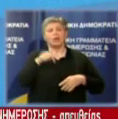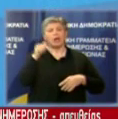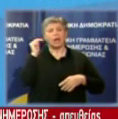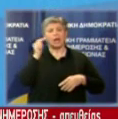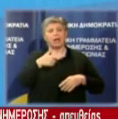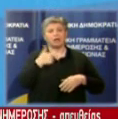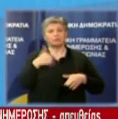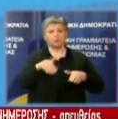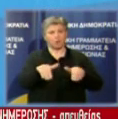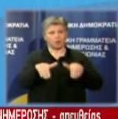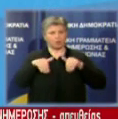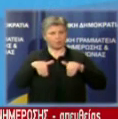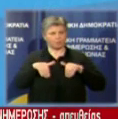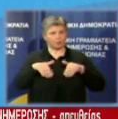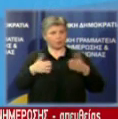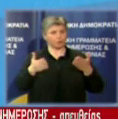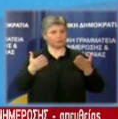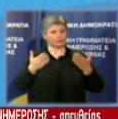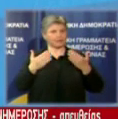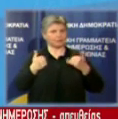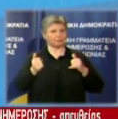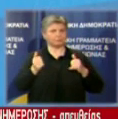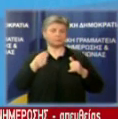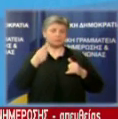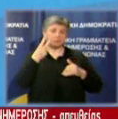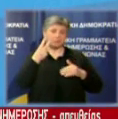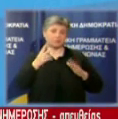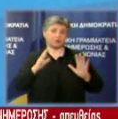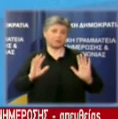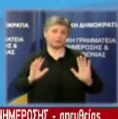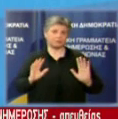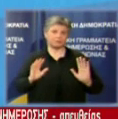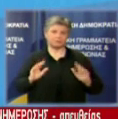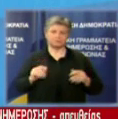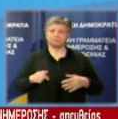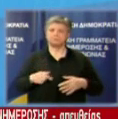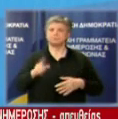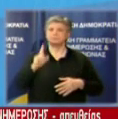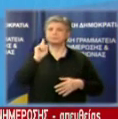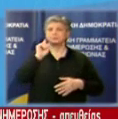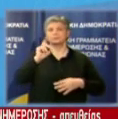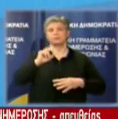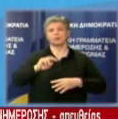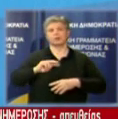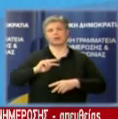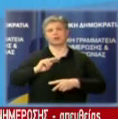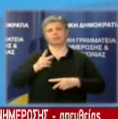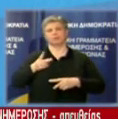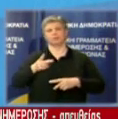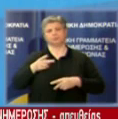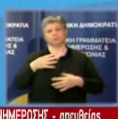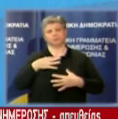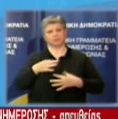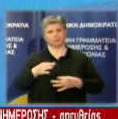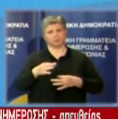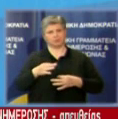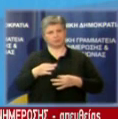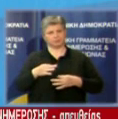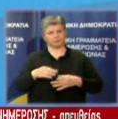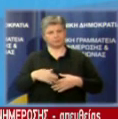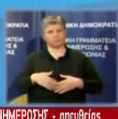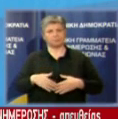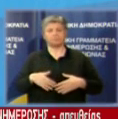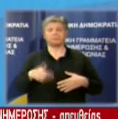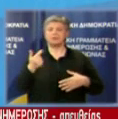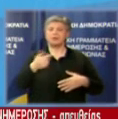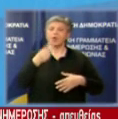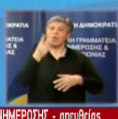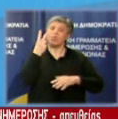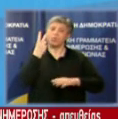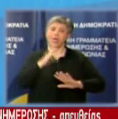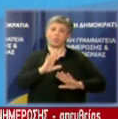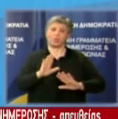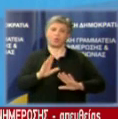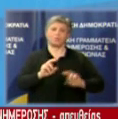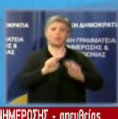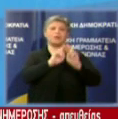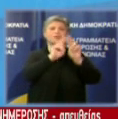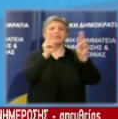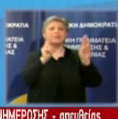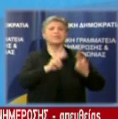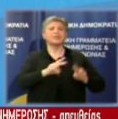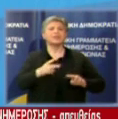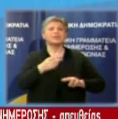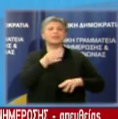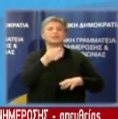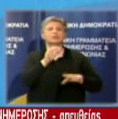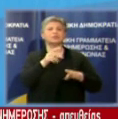Κοιτάξτε, όσον αφορά το τι θα συμβεί με το Διεθνές Νομισματικό Ταμείο, είναι κάτι που μένει να το δούμε. Όπως σας είπα και